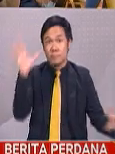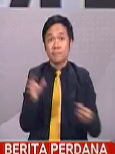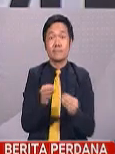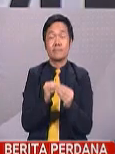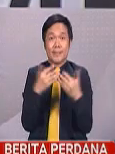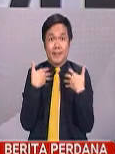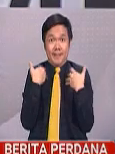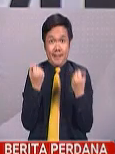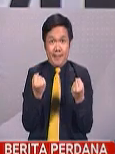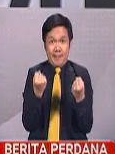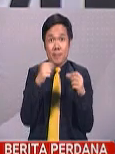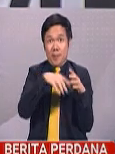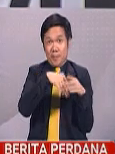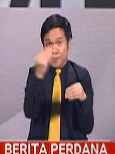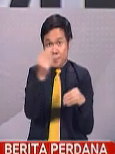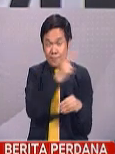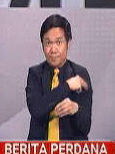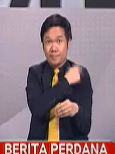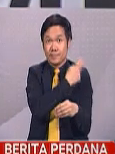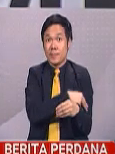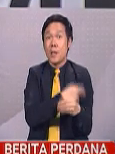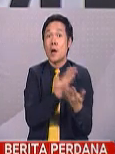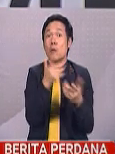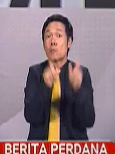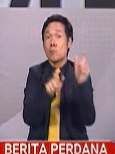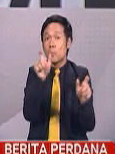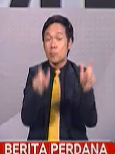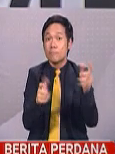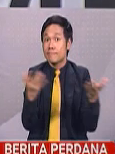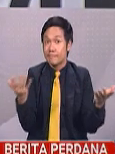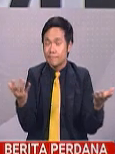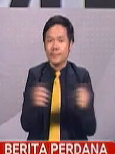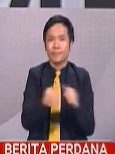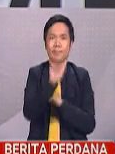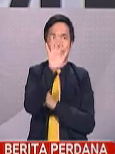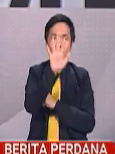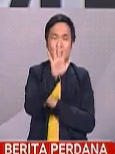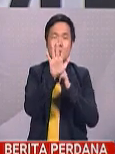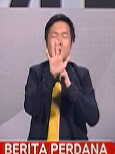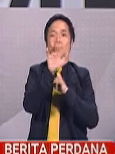sepenuhnya daripada COVID-19 dan discharge dari wad kini ialah sebanyak